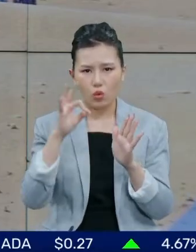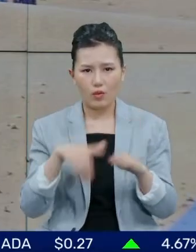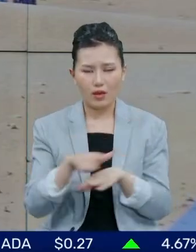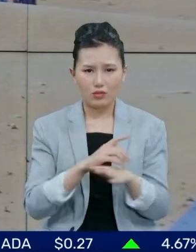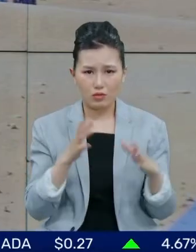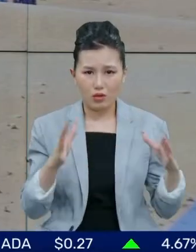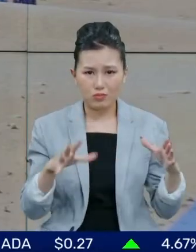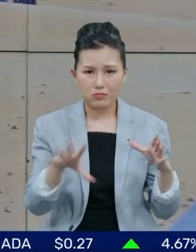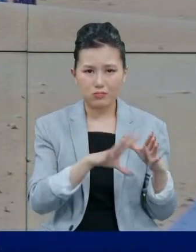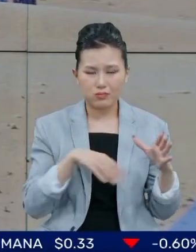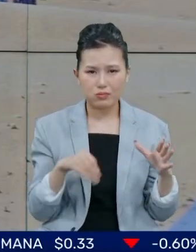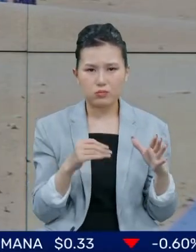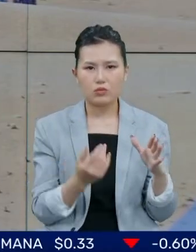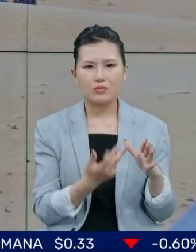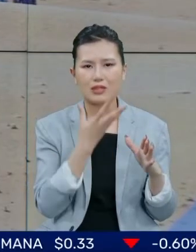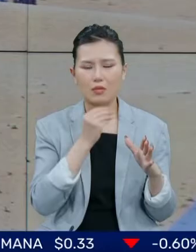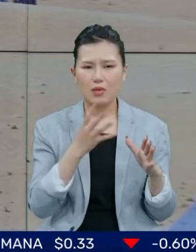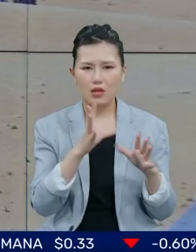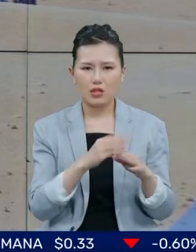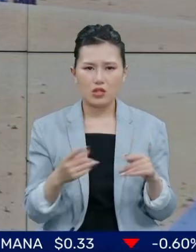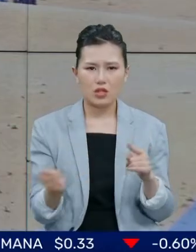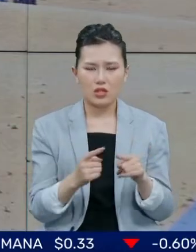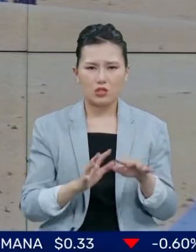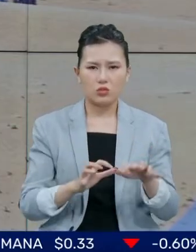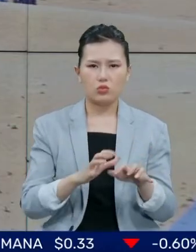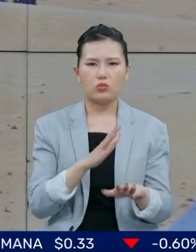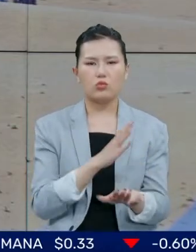температур 225 хэмээр нэмэгдсэн болохыг мэрэгжилтнүүд хэлж байна.